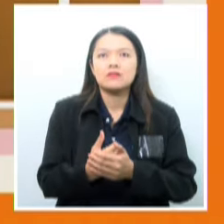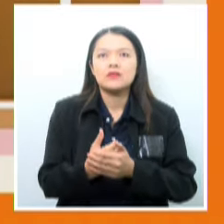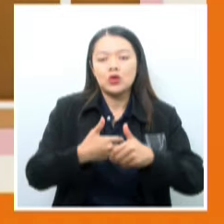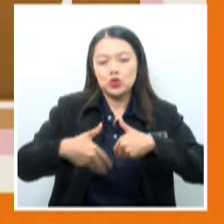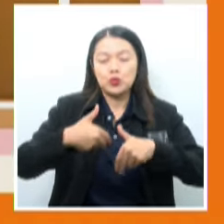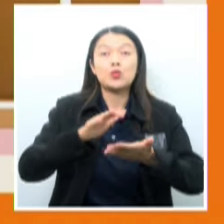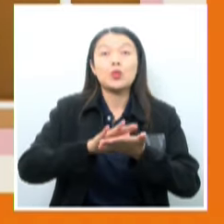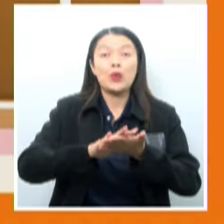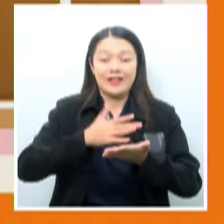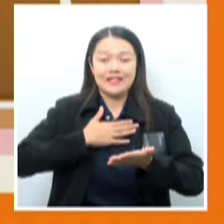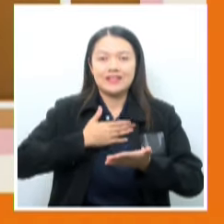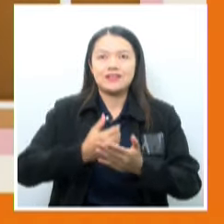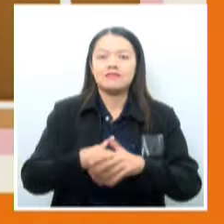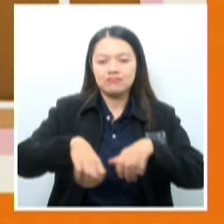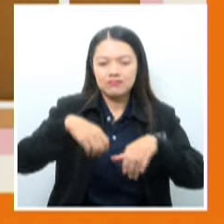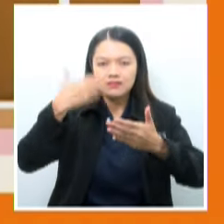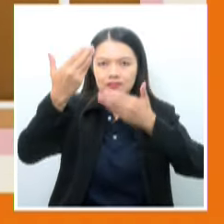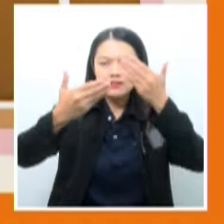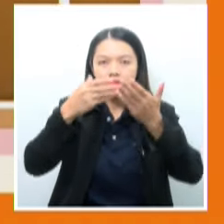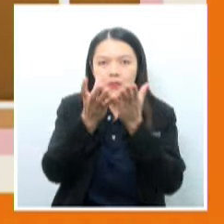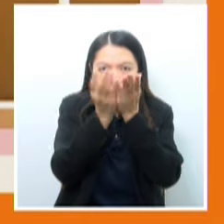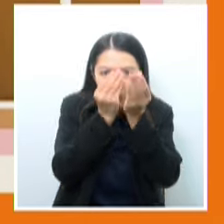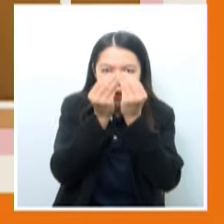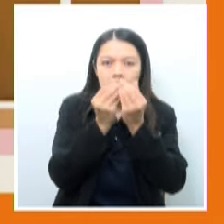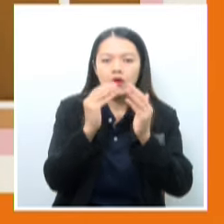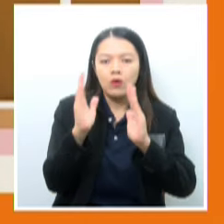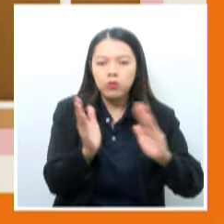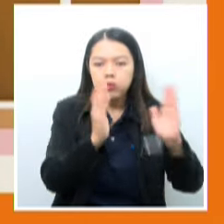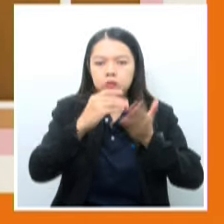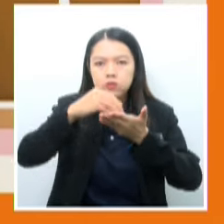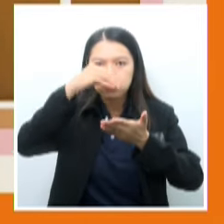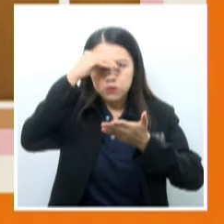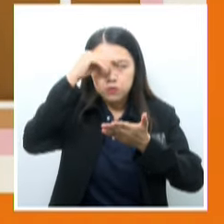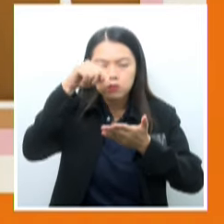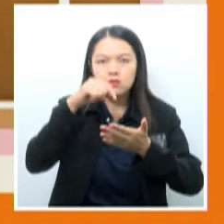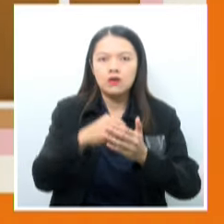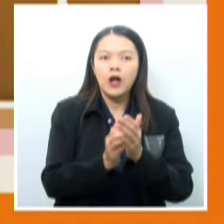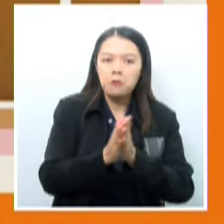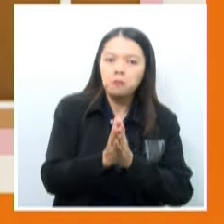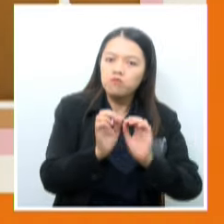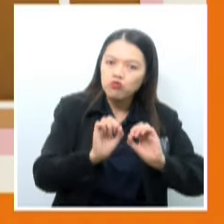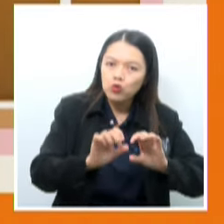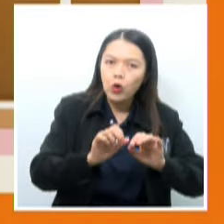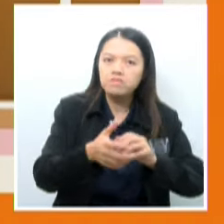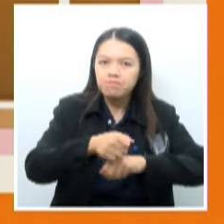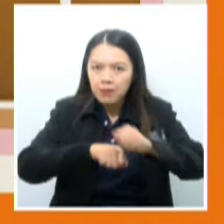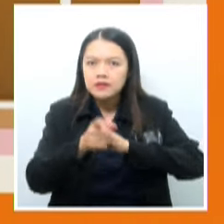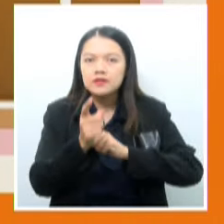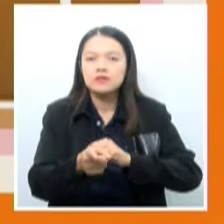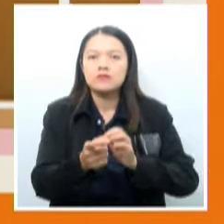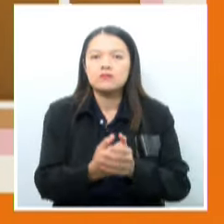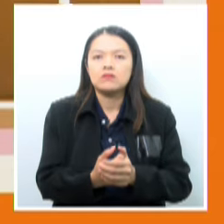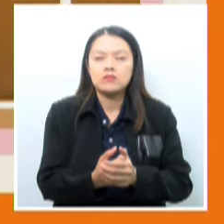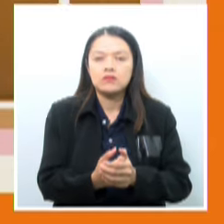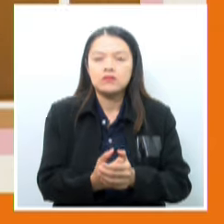ของโรงเรียนแล้วนะคะมีการจัดกิจกรรมการเรียนรู้โดยใช้กระบวนการการเรียนรู้แบบ active learning ค่ะซึ่งเราจะใช้